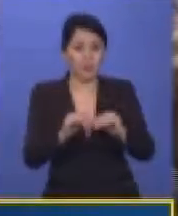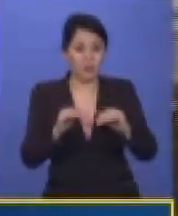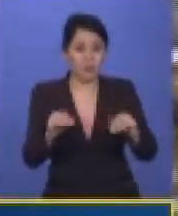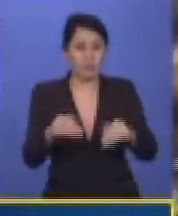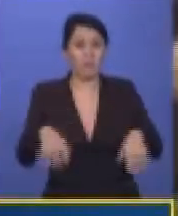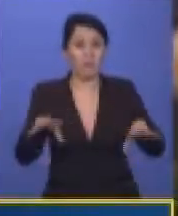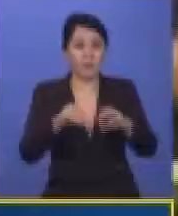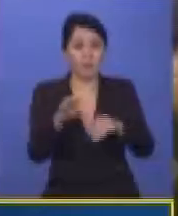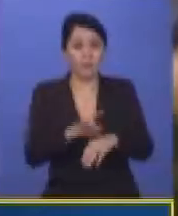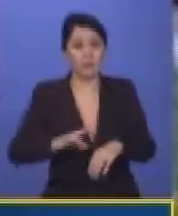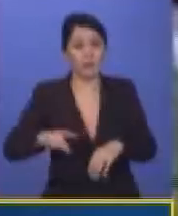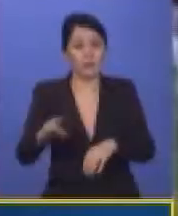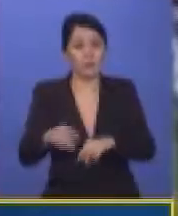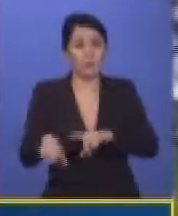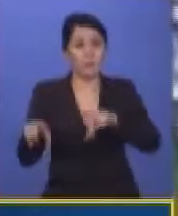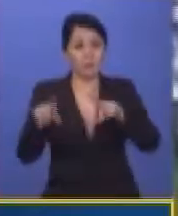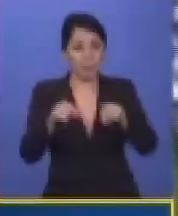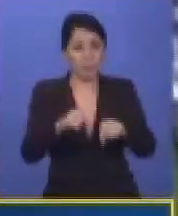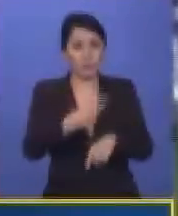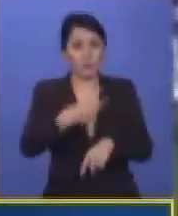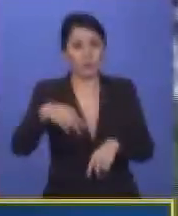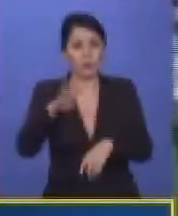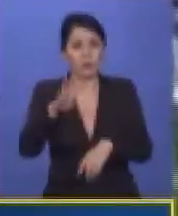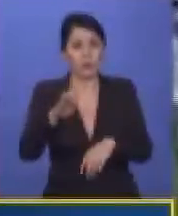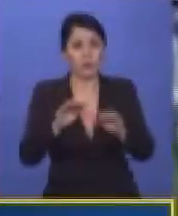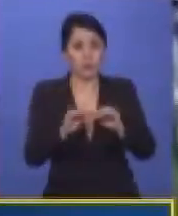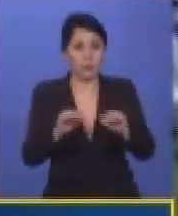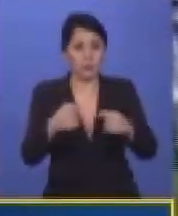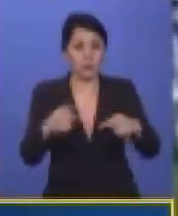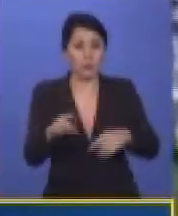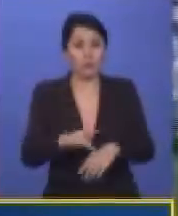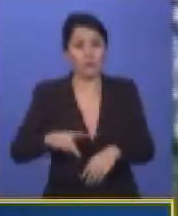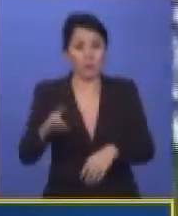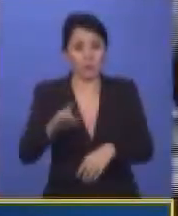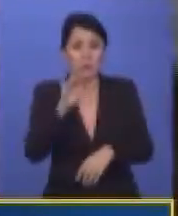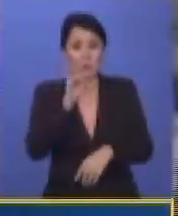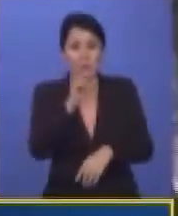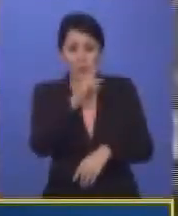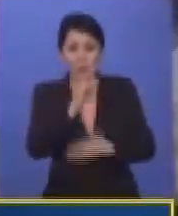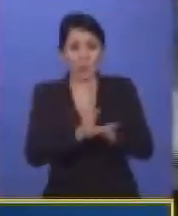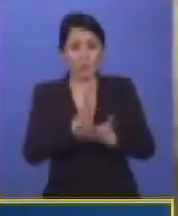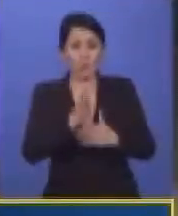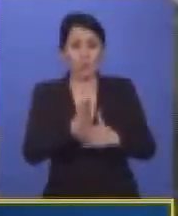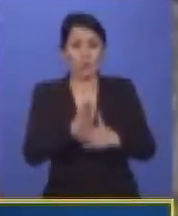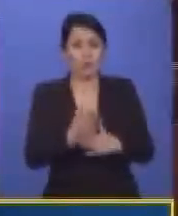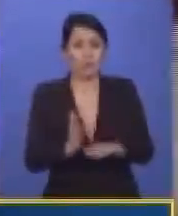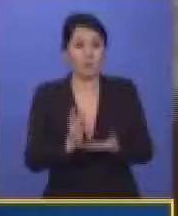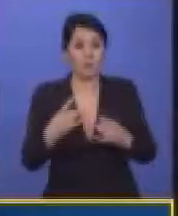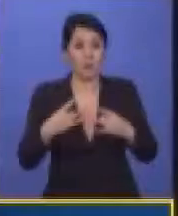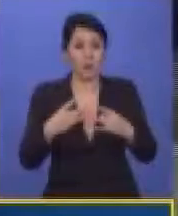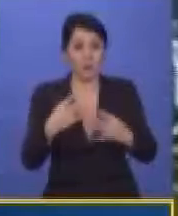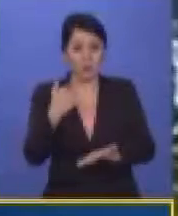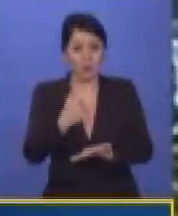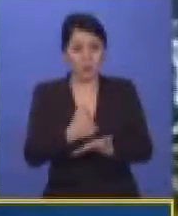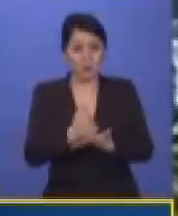школьники со всей республики. Приглашение получили около 400 детей из разных регионов страны. Маленьких гостей, пришедших на